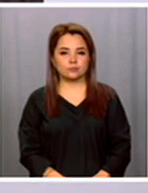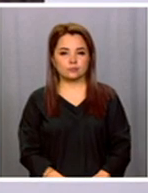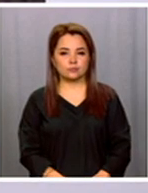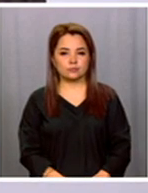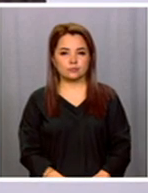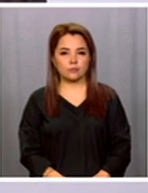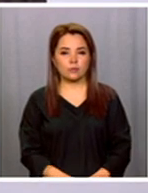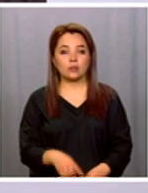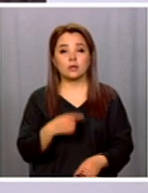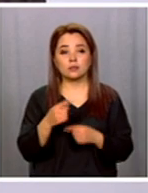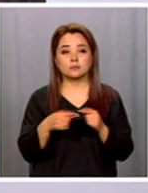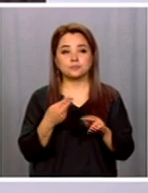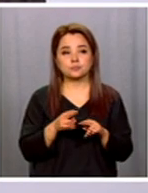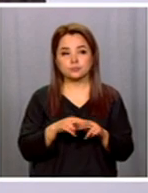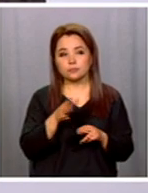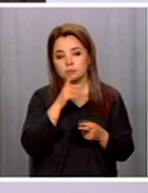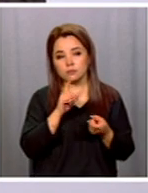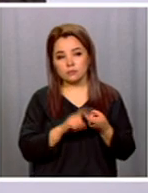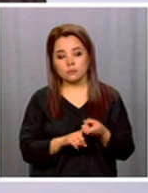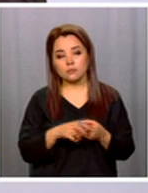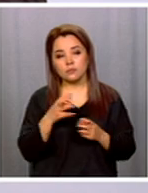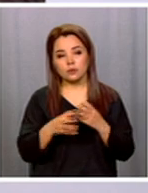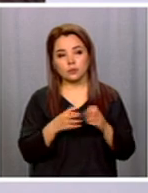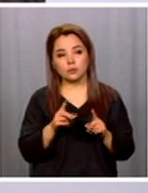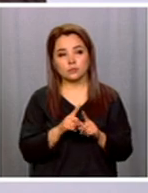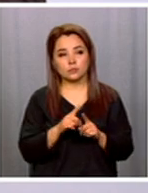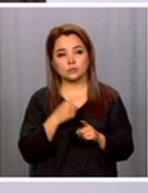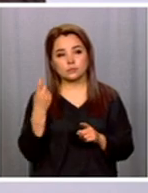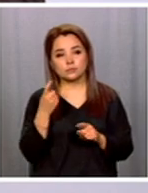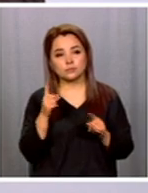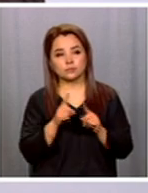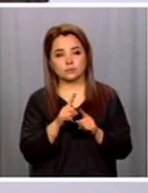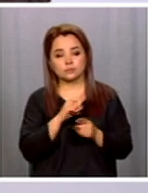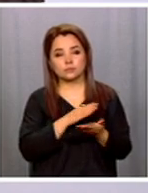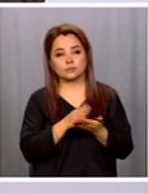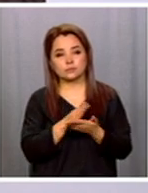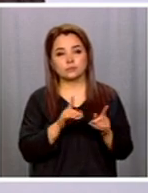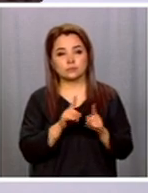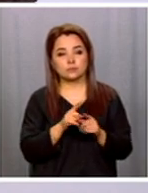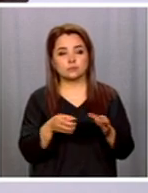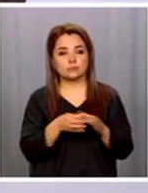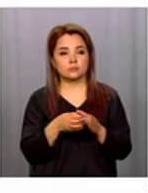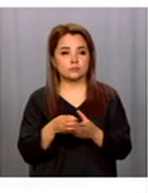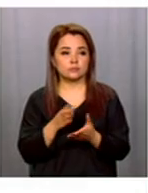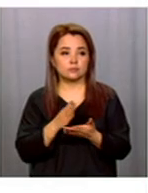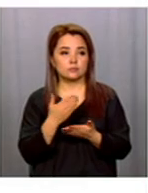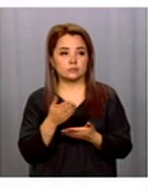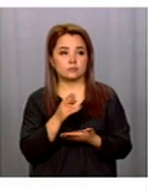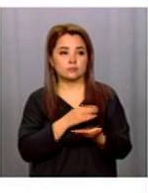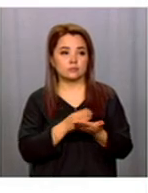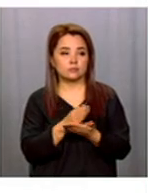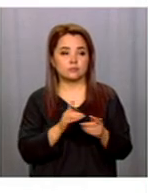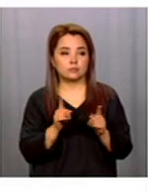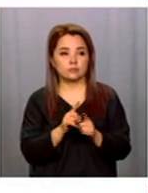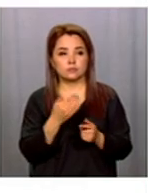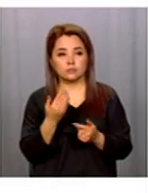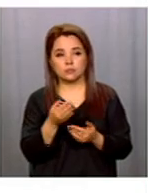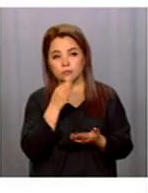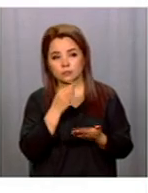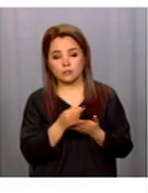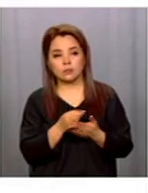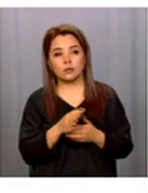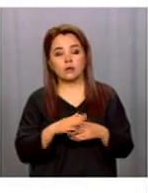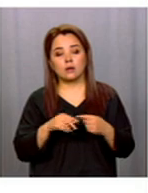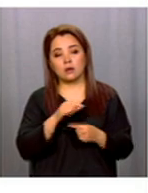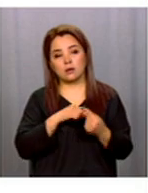Келесі кезекте біз жалпы дүниежүзілік шаруашылықтағы қызмет көрсету салаларына тоқталып өтейік. Яғни қызмет көрсету саласы бұл